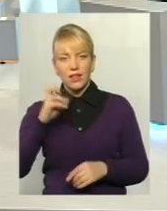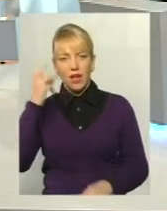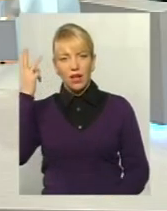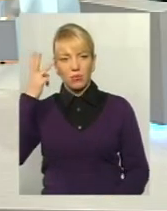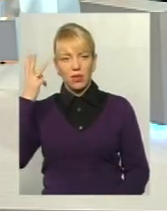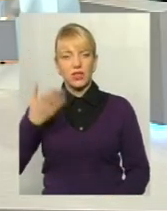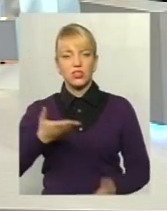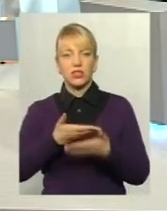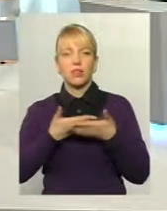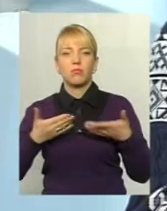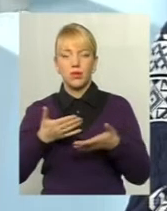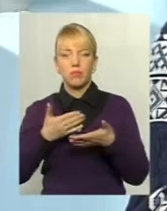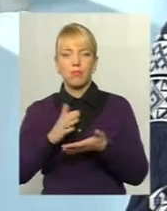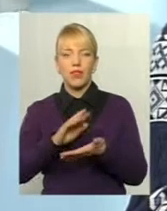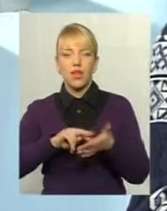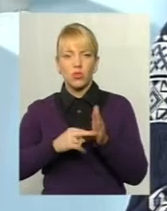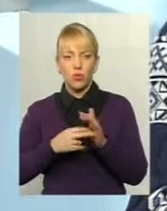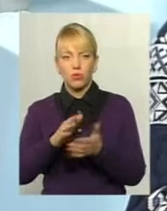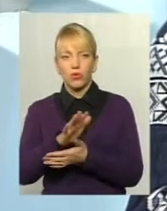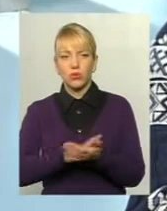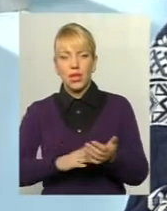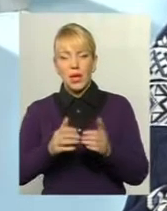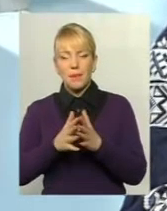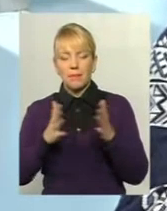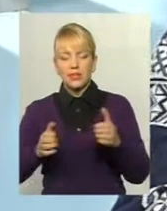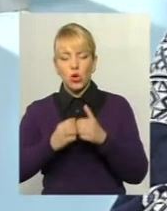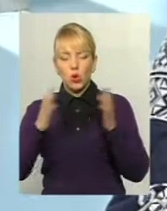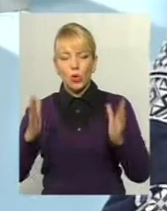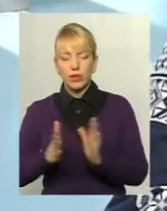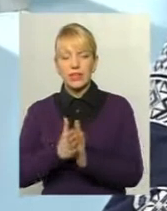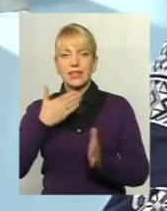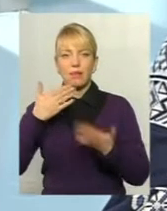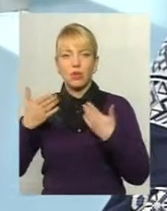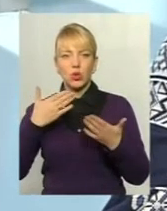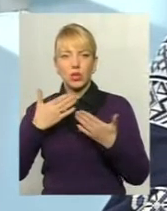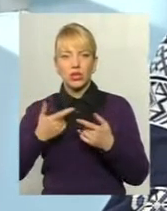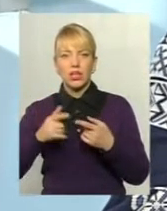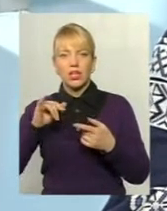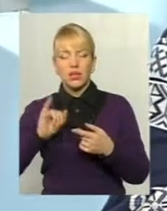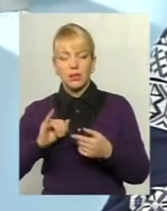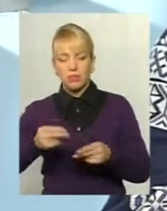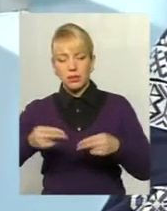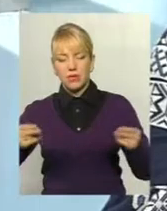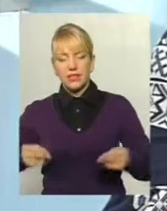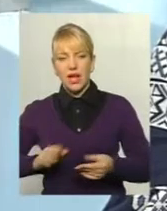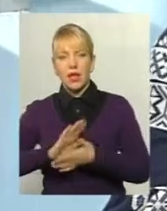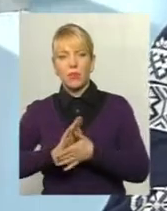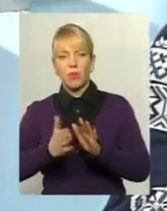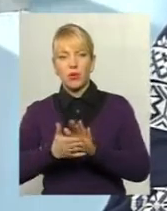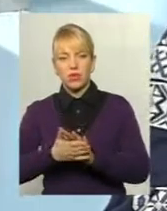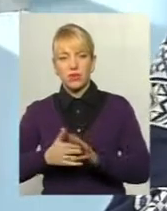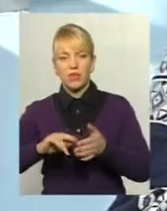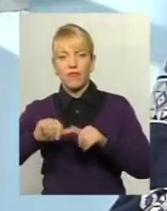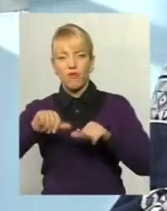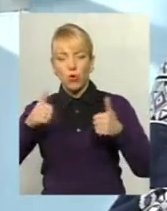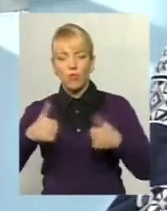ми плануємо продовжити уже більш комплексно такий підхід і підписання меморандумів, формування